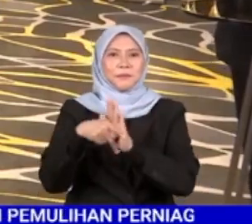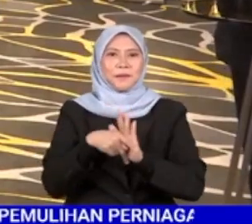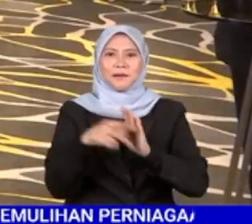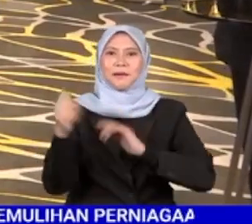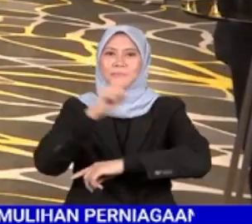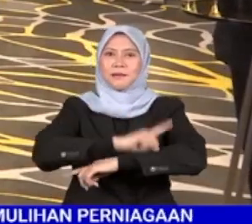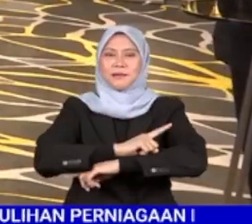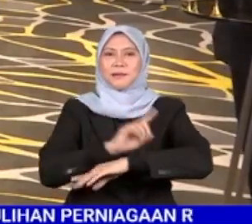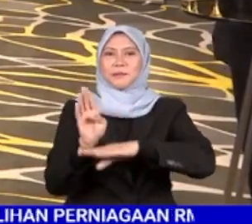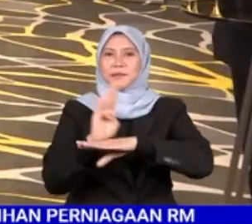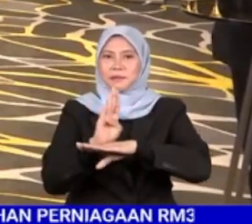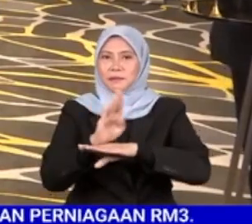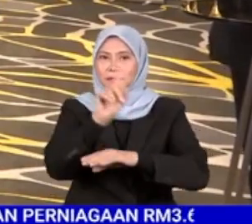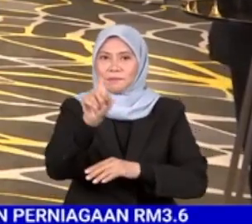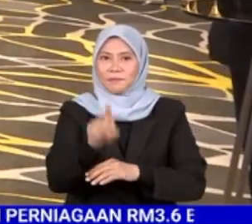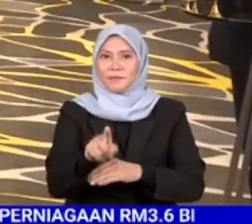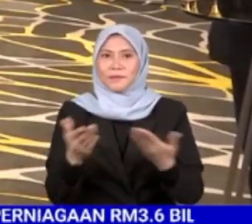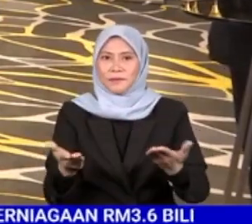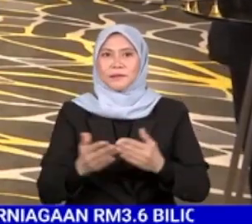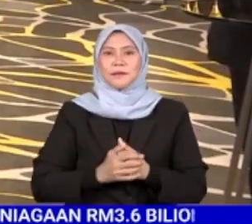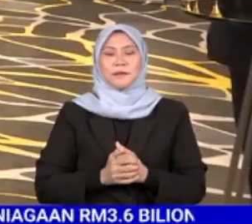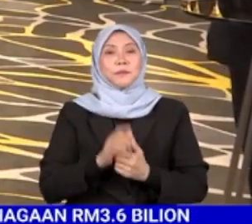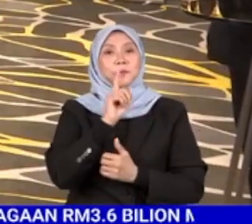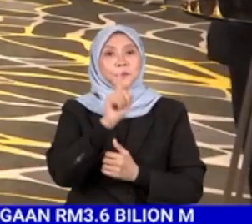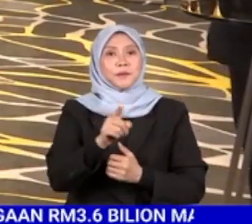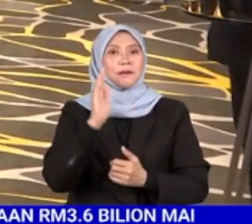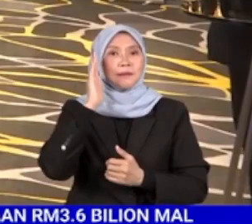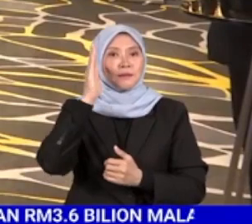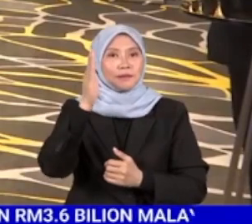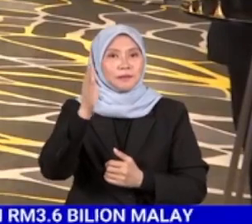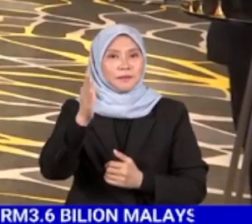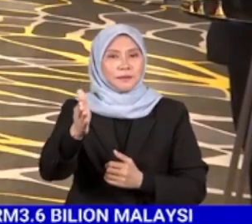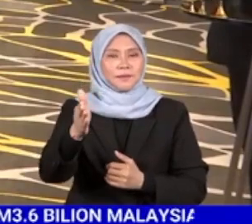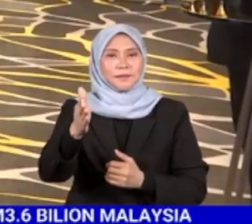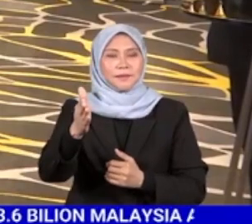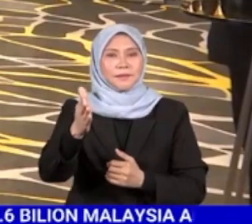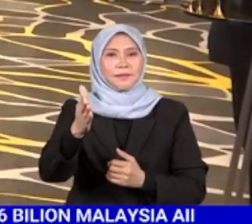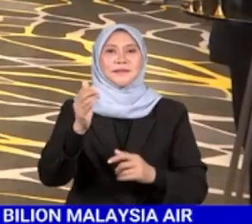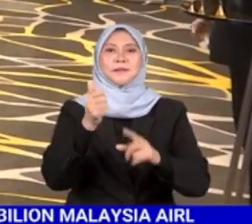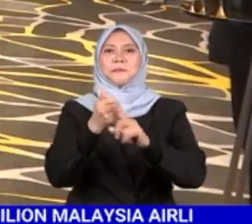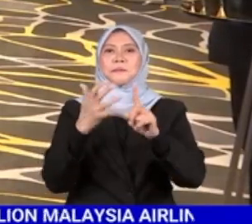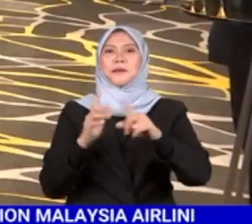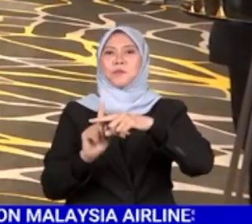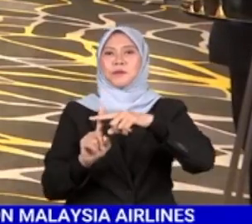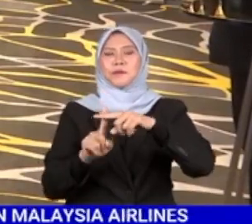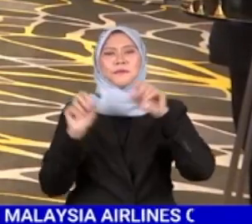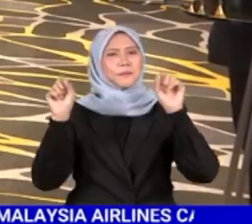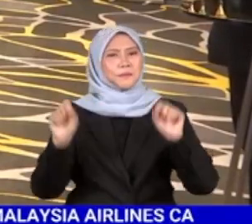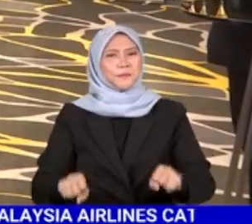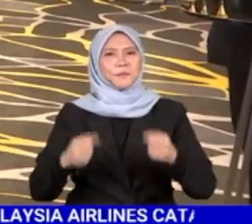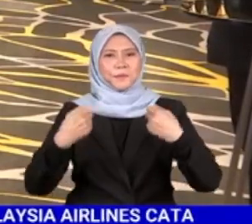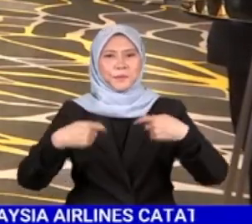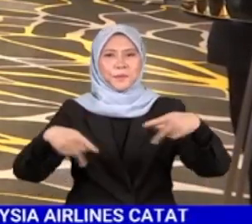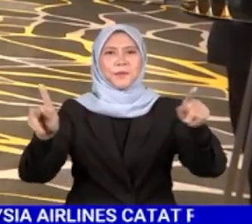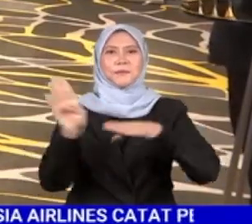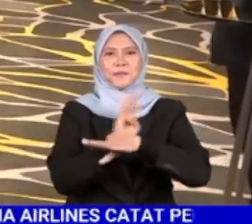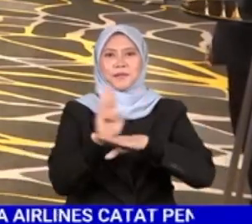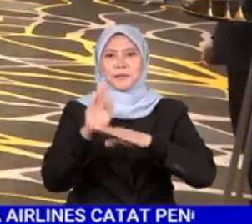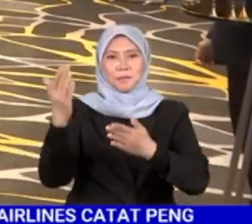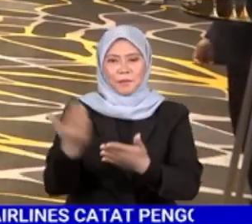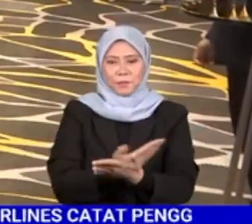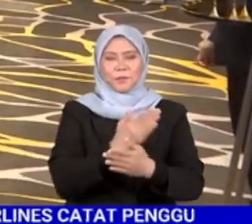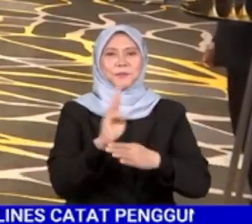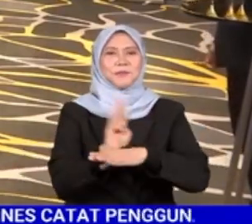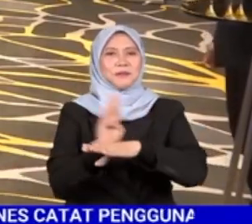Hari Usahawan Negara ini, kerana saya pasti ia akan menjadi satu impak positif dan juga memberi satu peluang perniagaan baharu